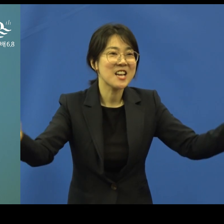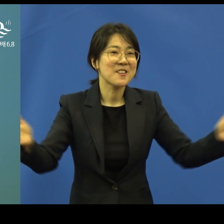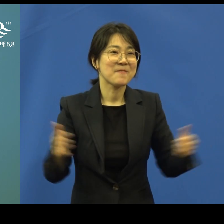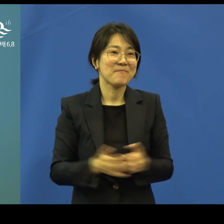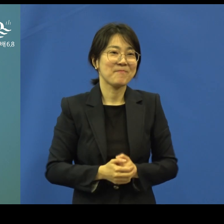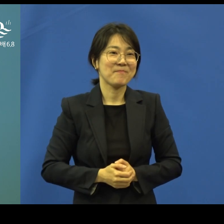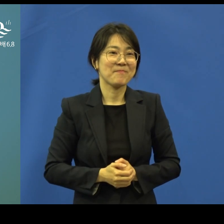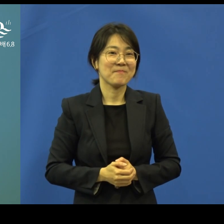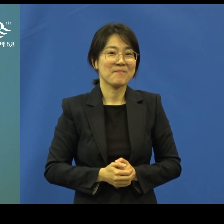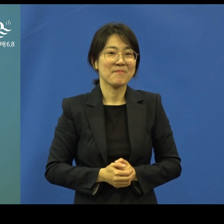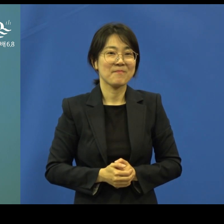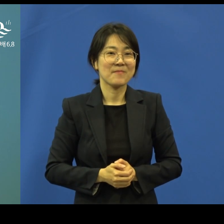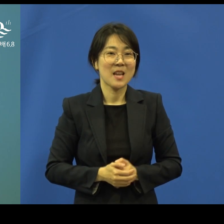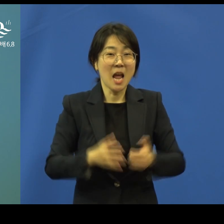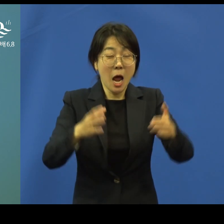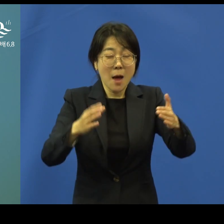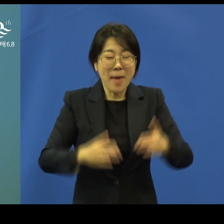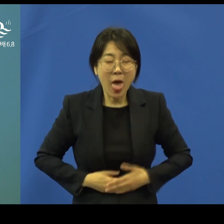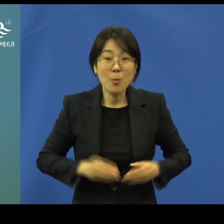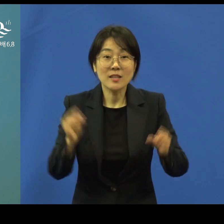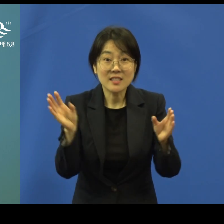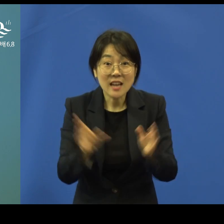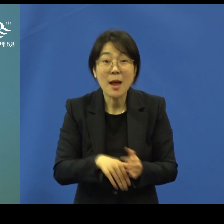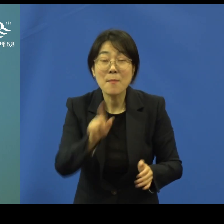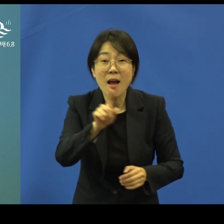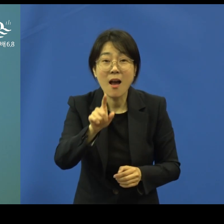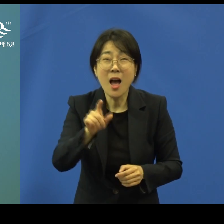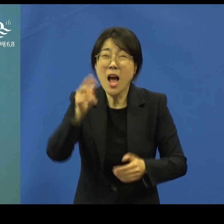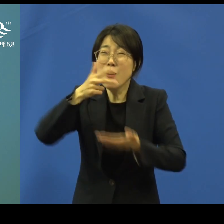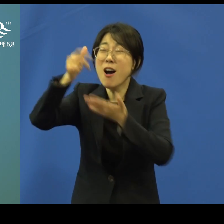배고픈 시절이 지났어요. 부자 나라가 됐어요.